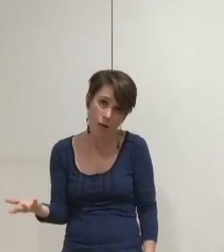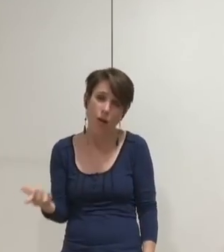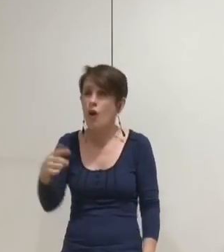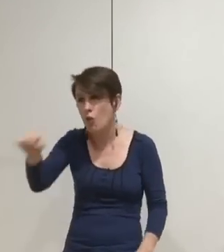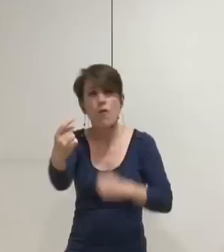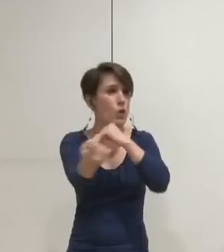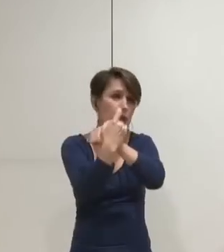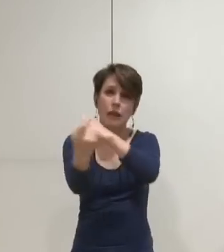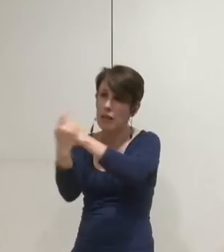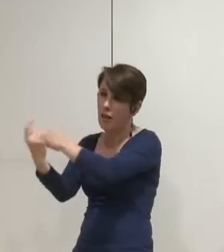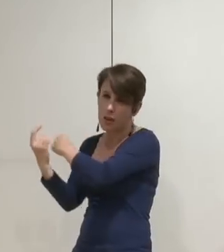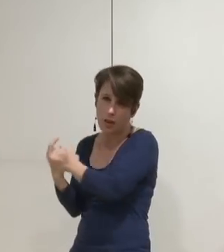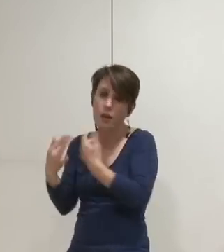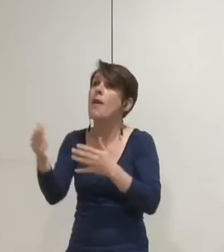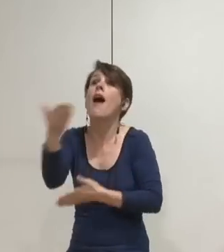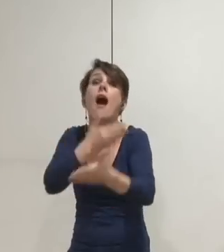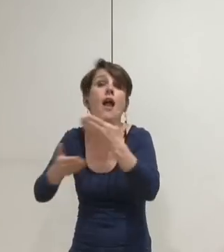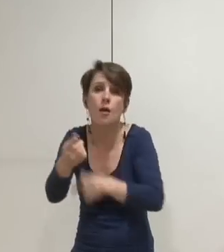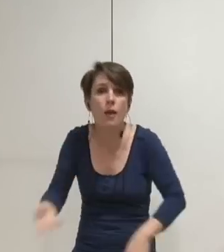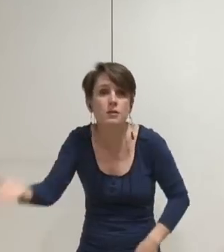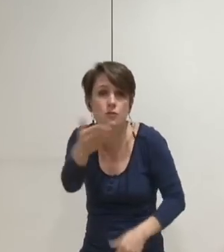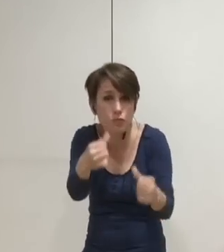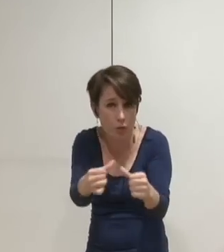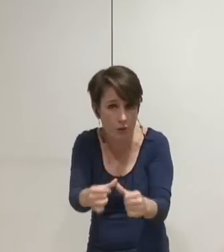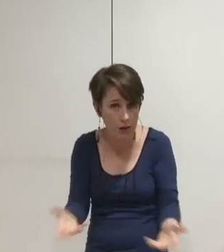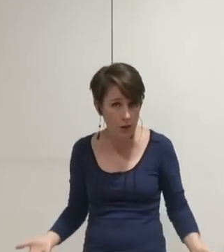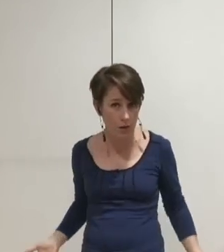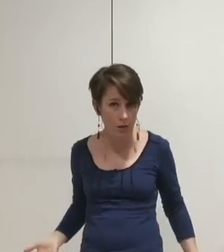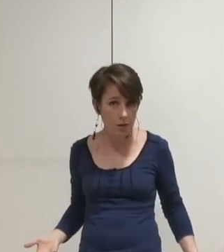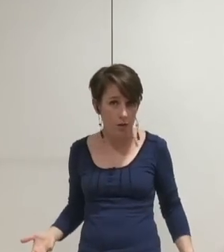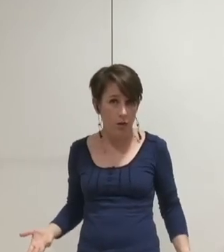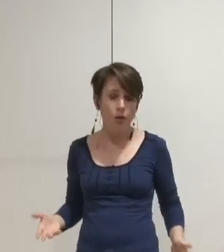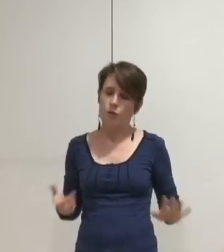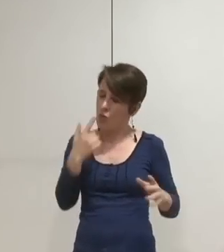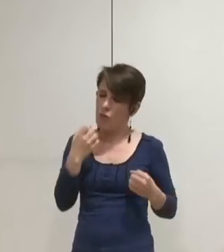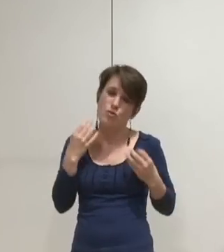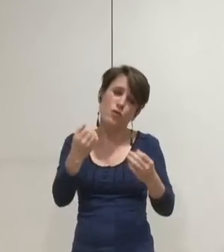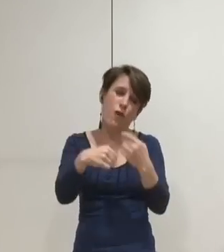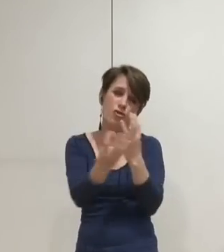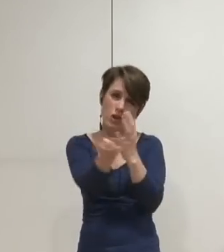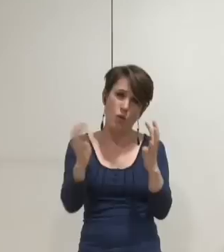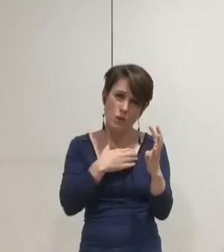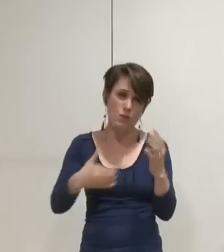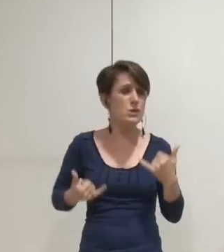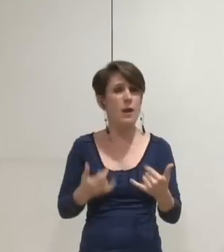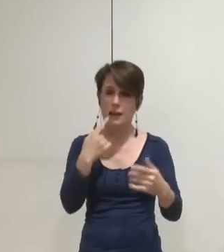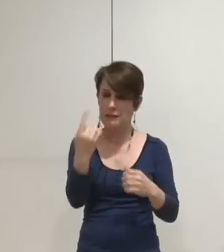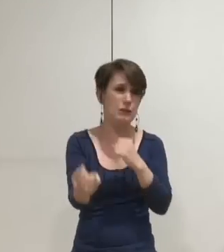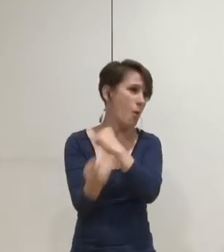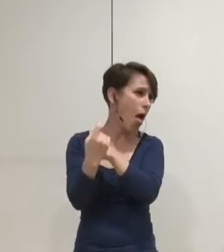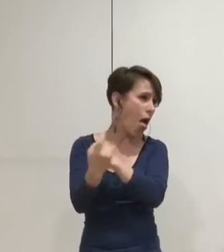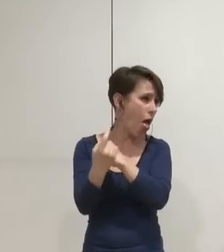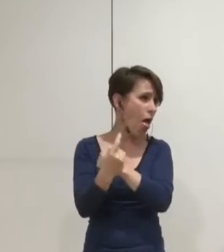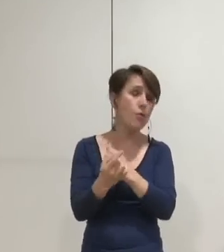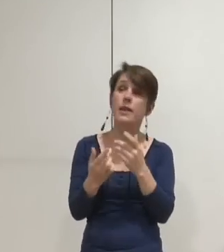critiquer mais finalement on ne voit aucune solution alternative c'est d'ailleurs un lo commun dans nos oppositions dans ce conseil municipal l'opposition précédente du